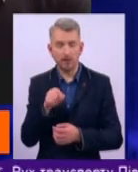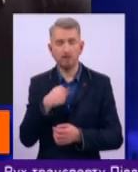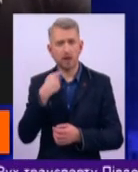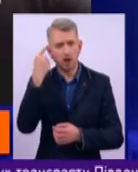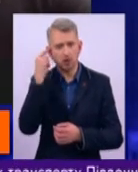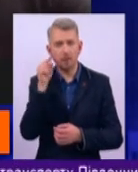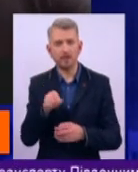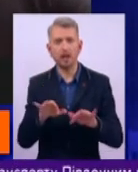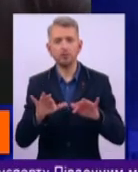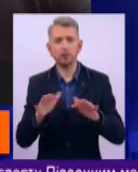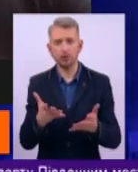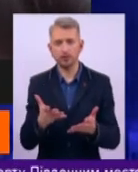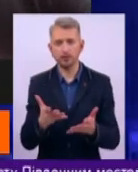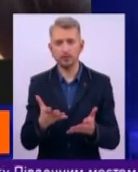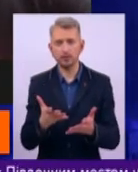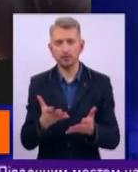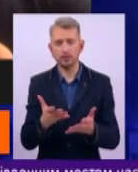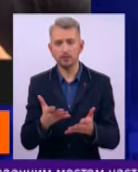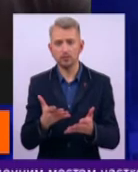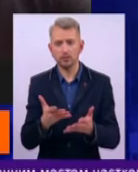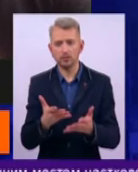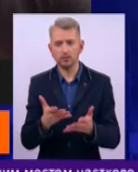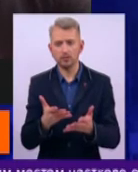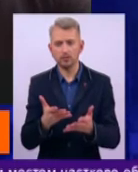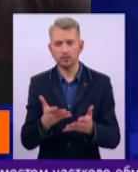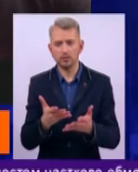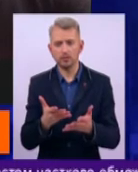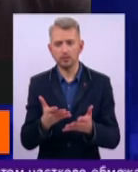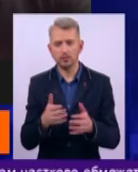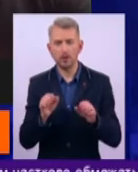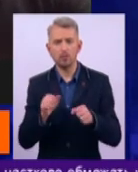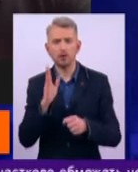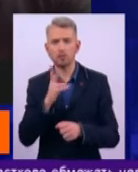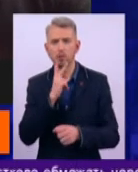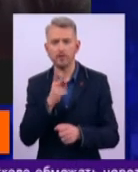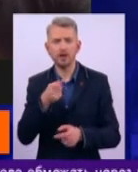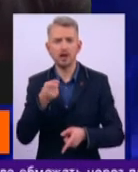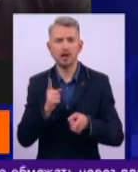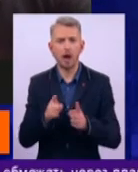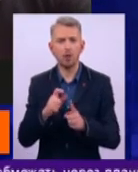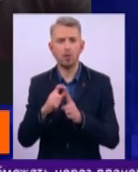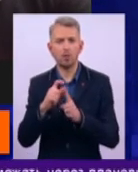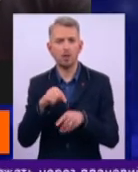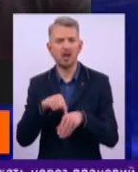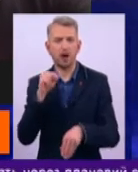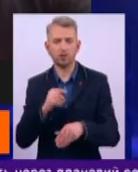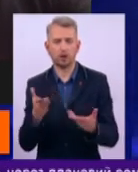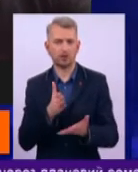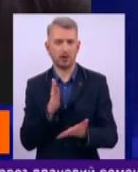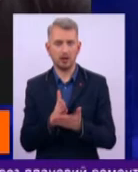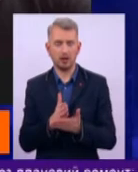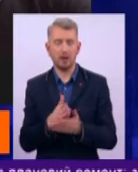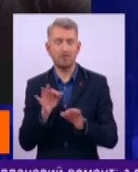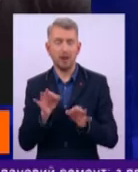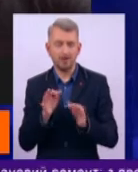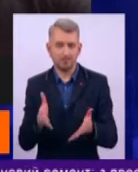Я думаю, что в данном случае здесь как раз можно будет увидеть реальную реакцию, которая есть. Понятно, первая